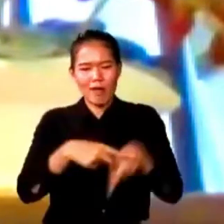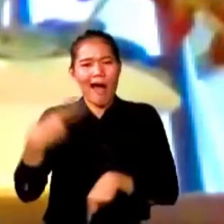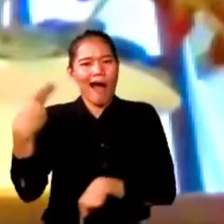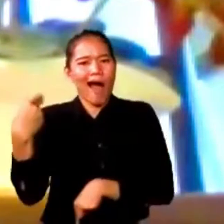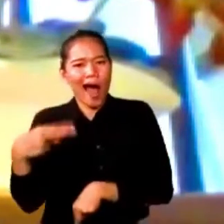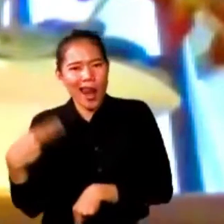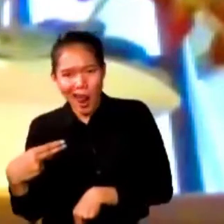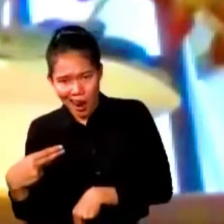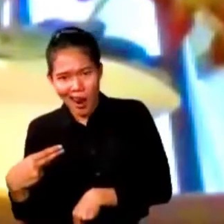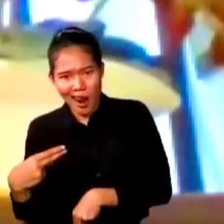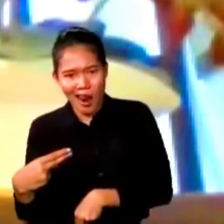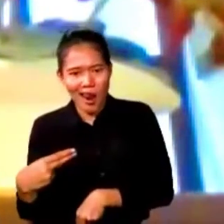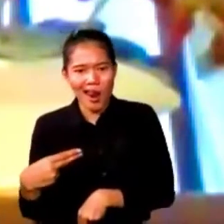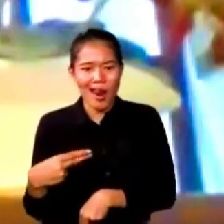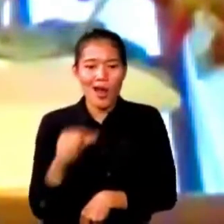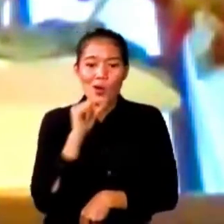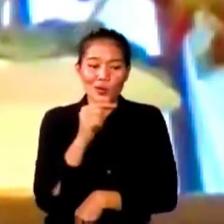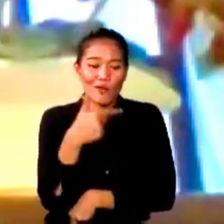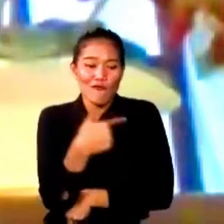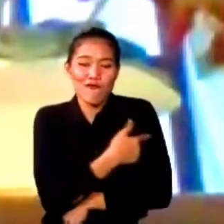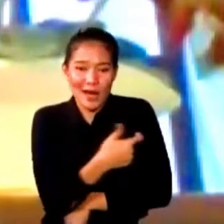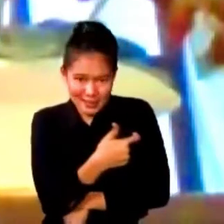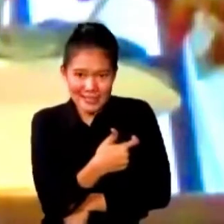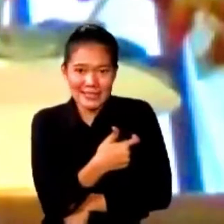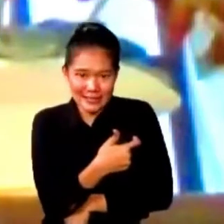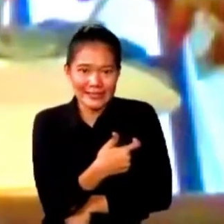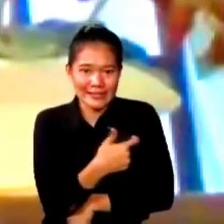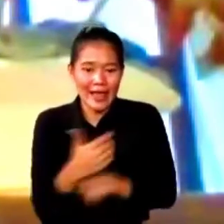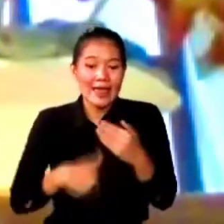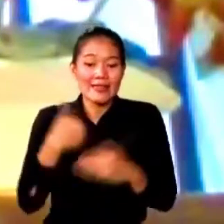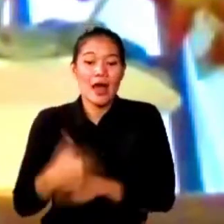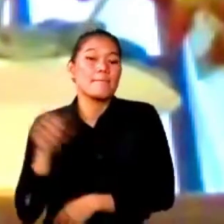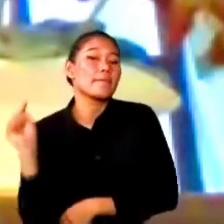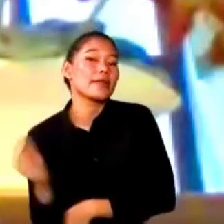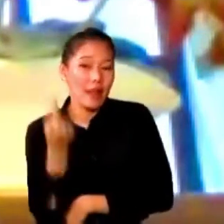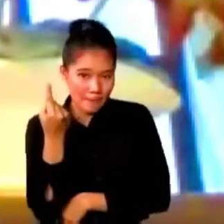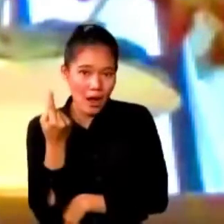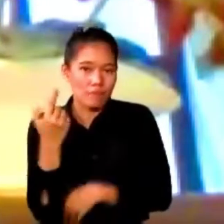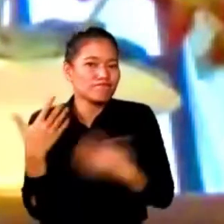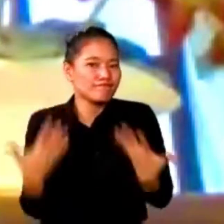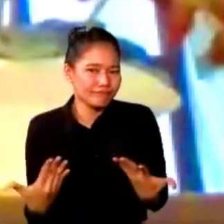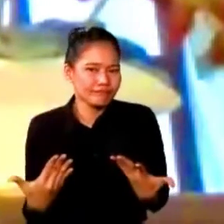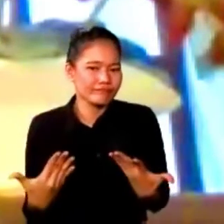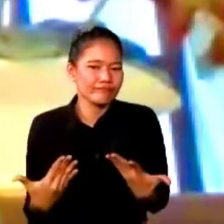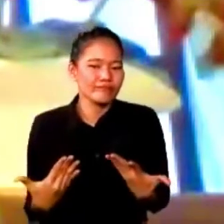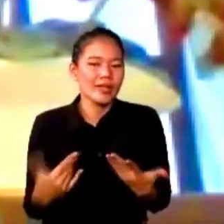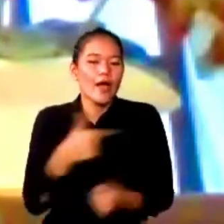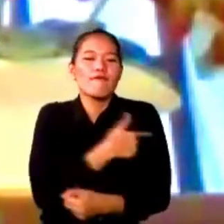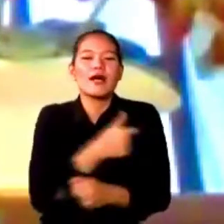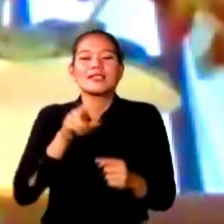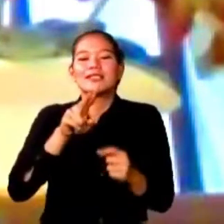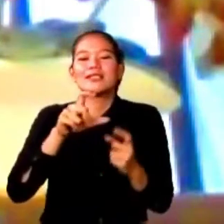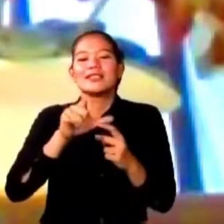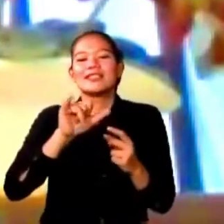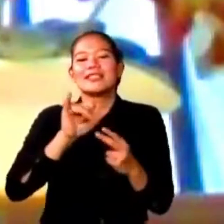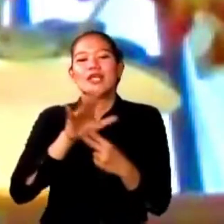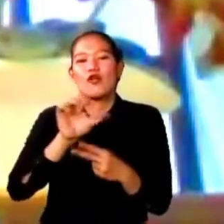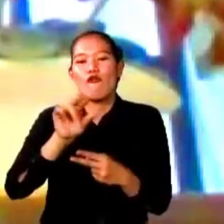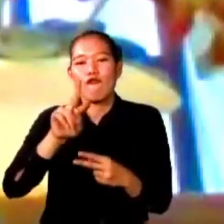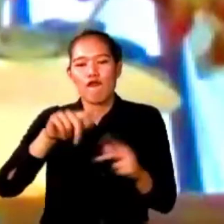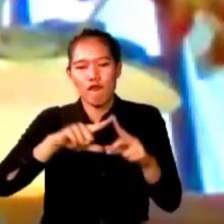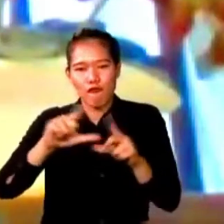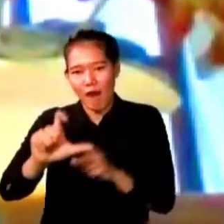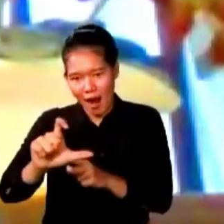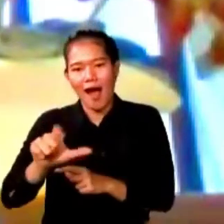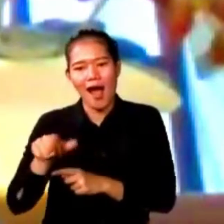kesucian vaksin yang digunakan untuk kepentingan vaksinasi di tahap pertama yaitu produksi novak ini sebagai salah satu